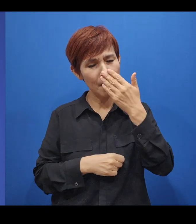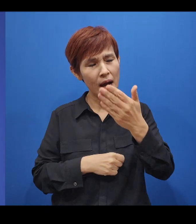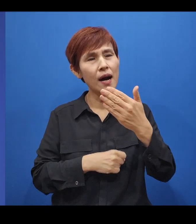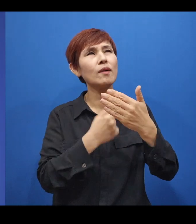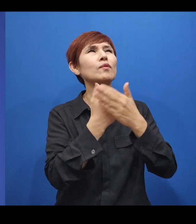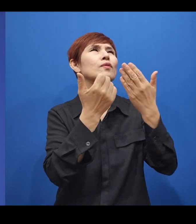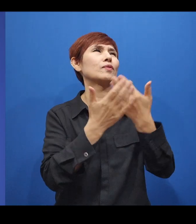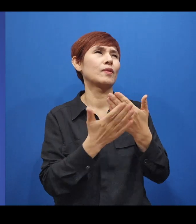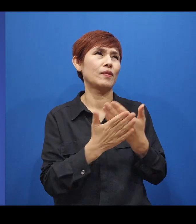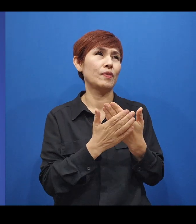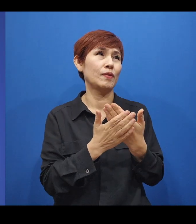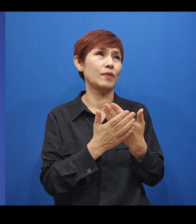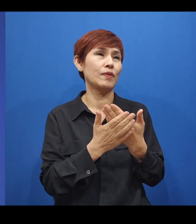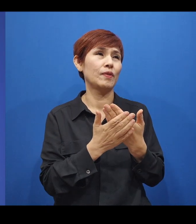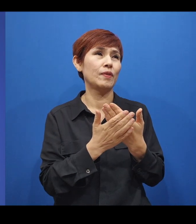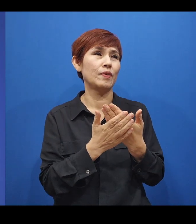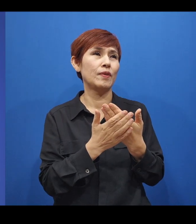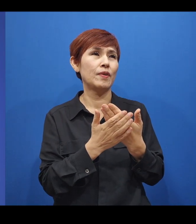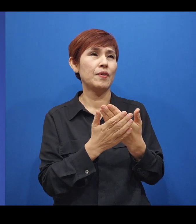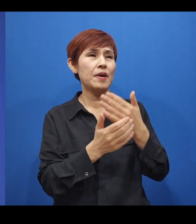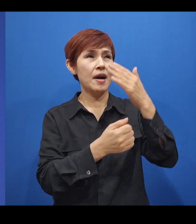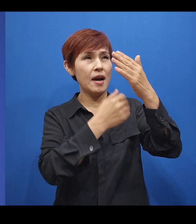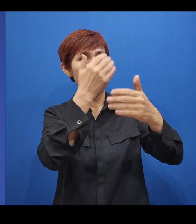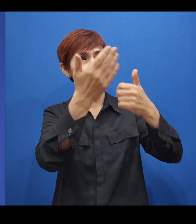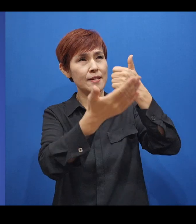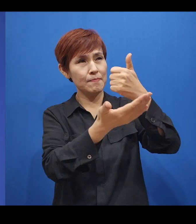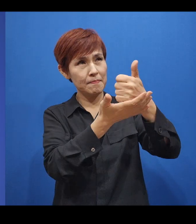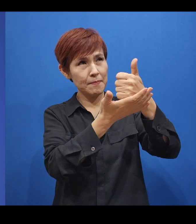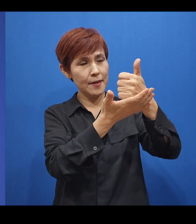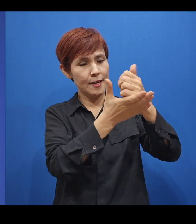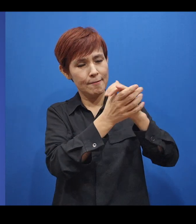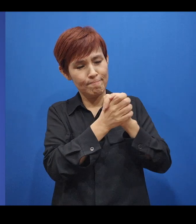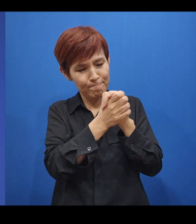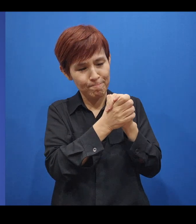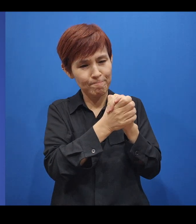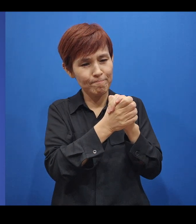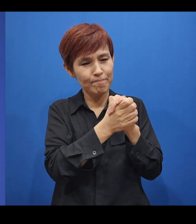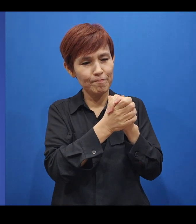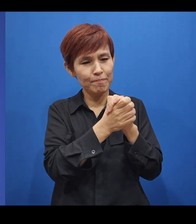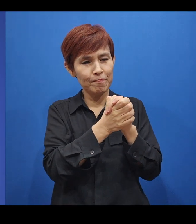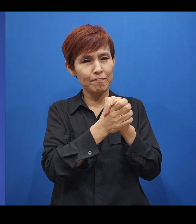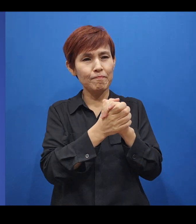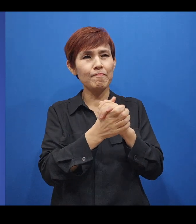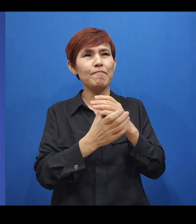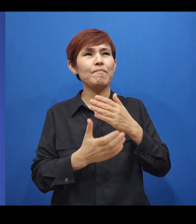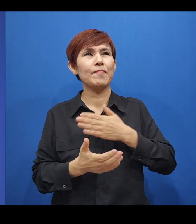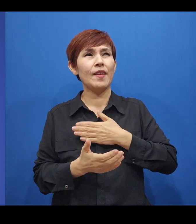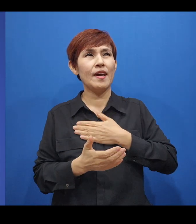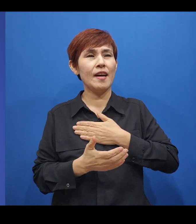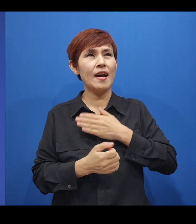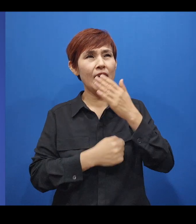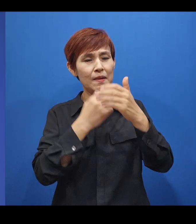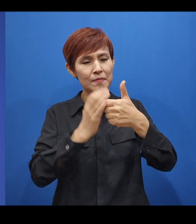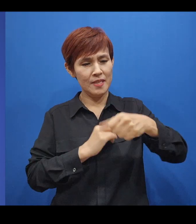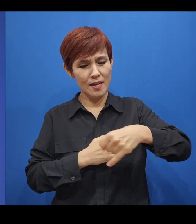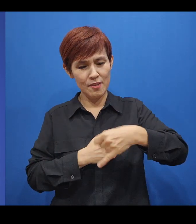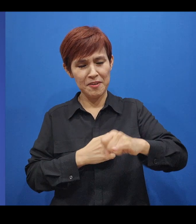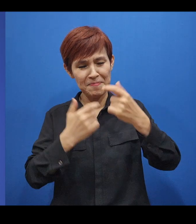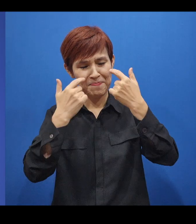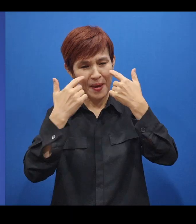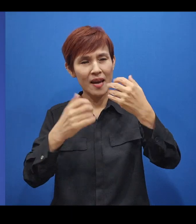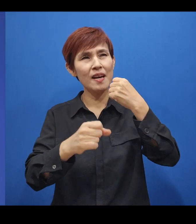내가 하나님으로부터, 하나님과 화목해서 태어난 아들이고 딸임을